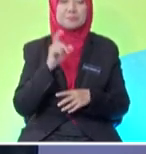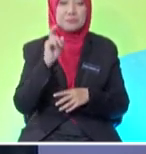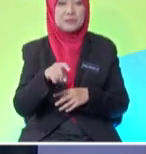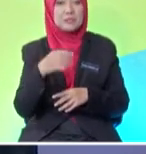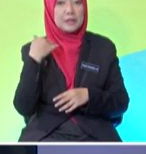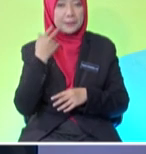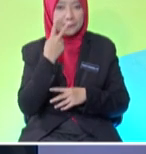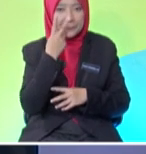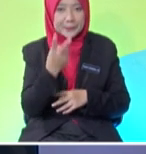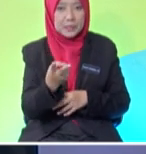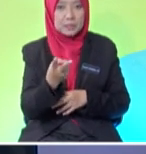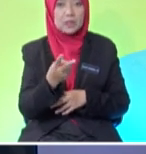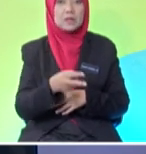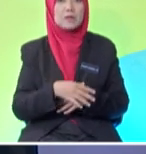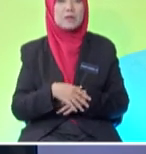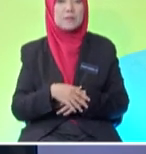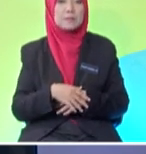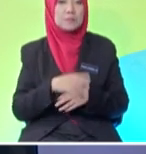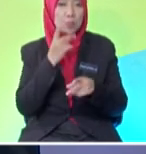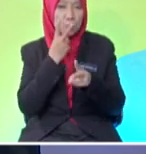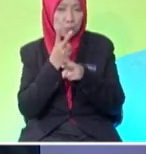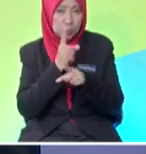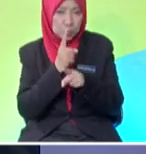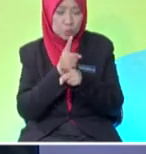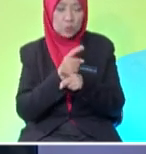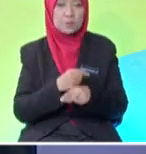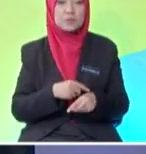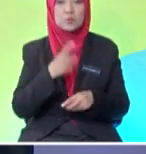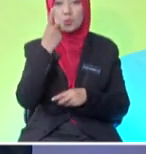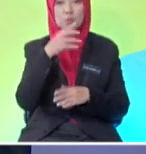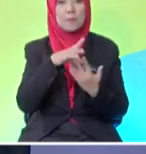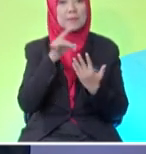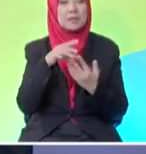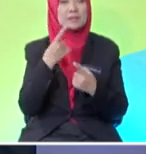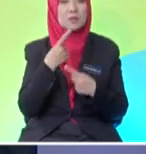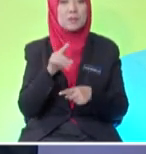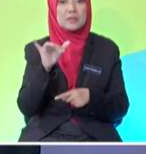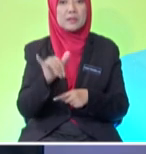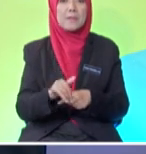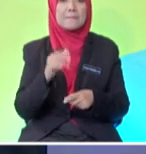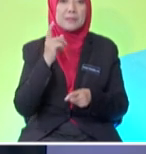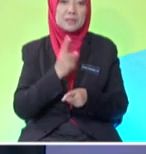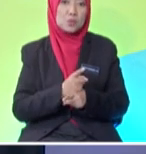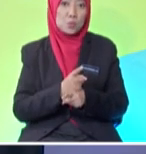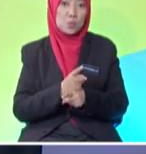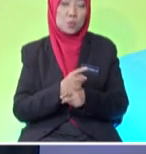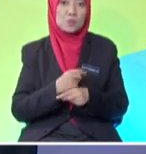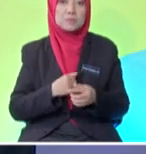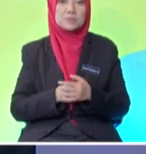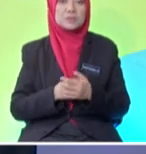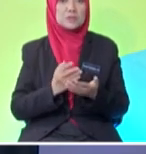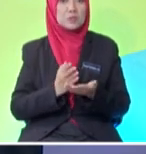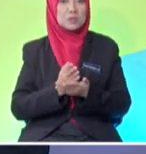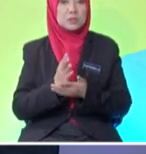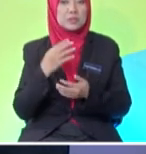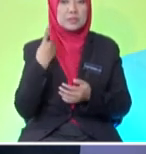pembahasan karena ada ketelitian dalam memilih jawaban yang yang betul oke baik kita